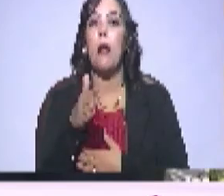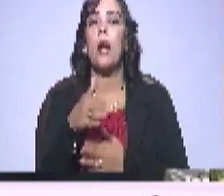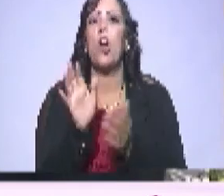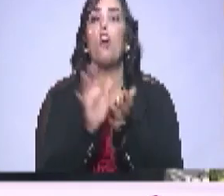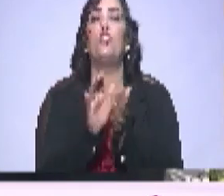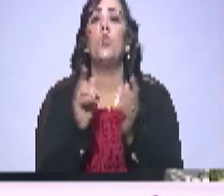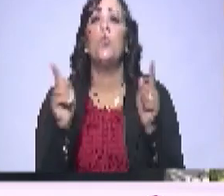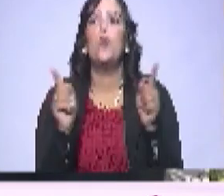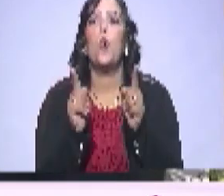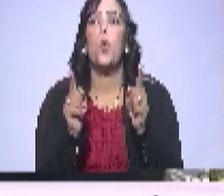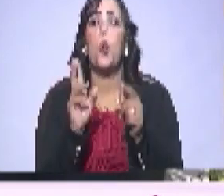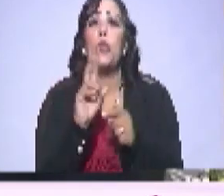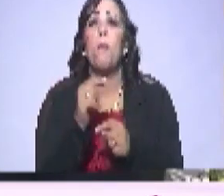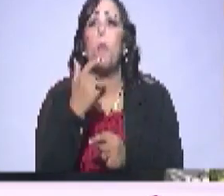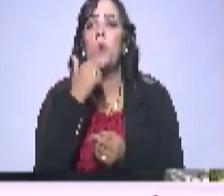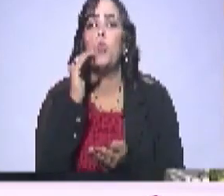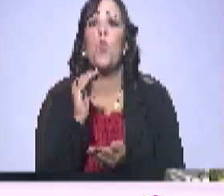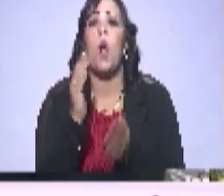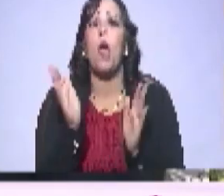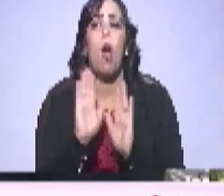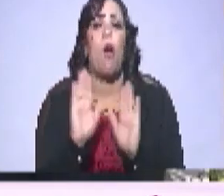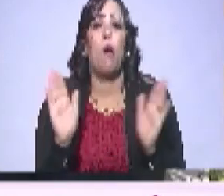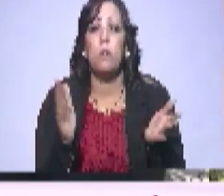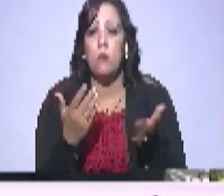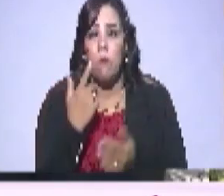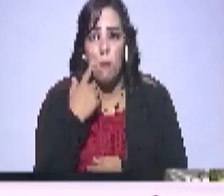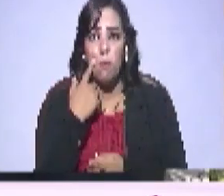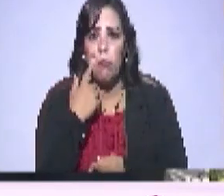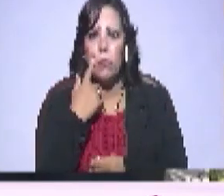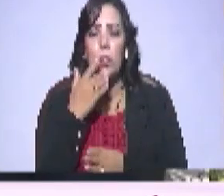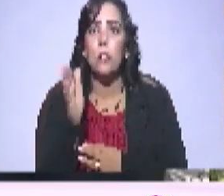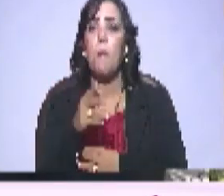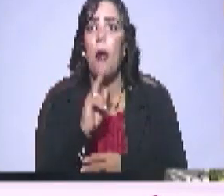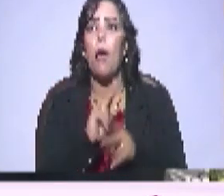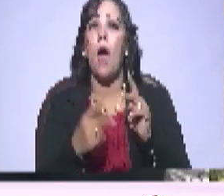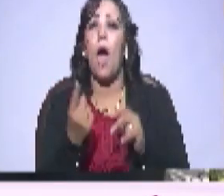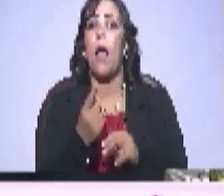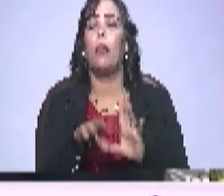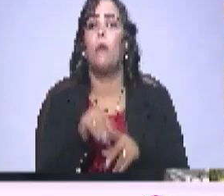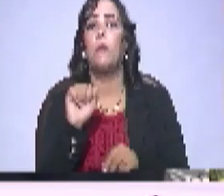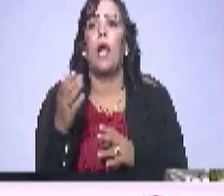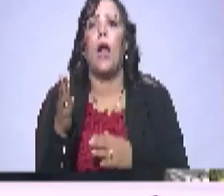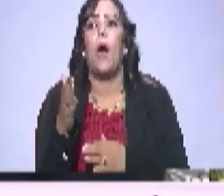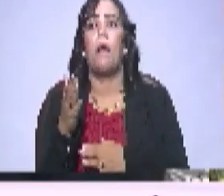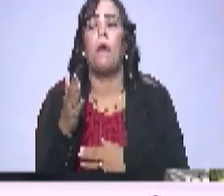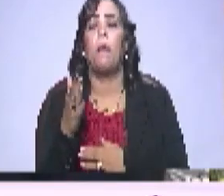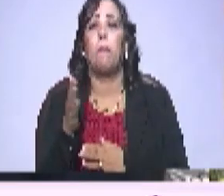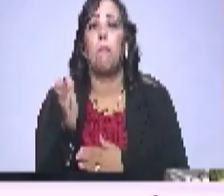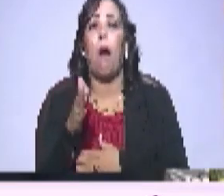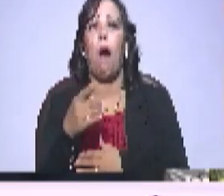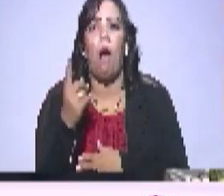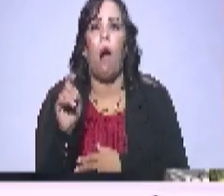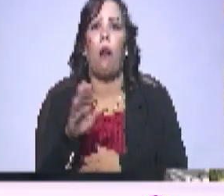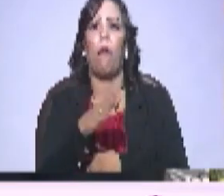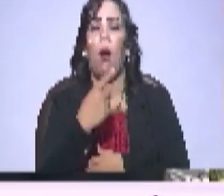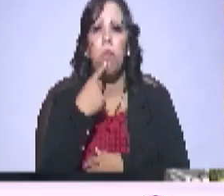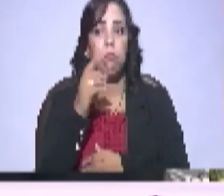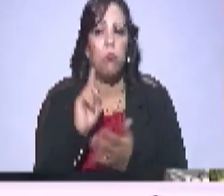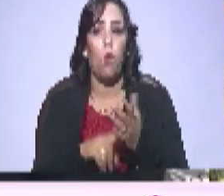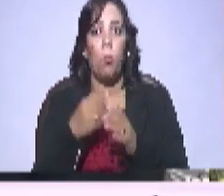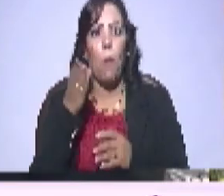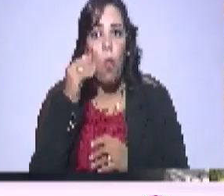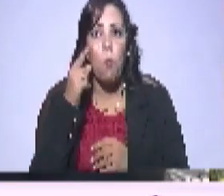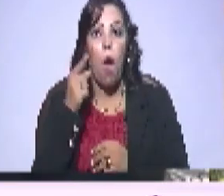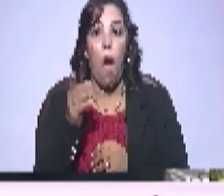صغير خالص بيتعامل معامله اي سمك في البحر. تمام كده؟ وانا بس عايز اتاكد من المعلومه يعني، سوري